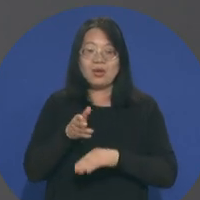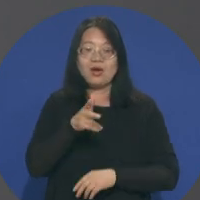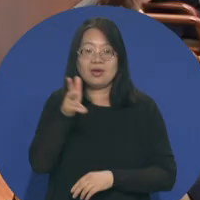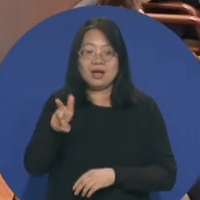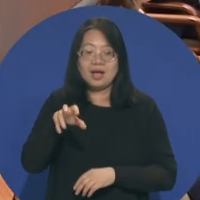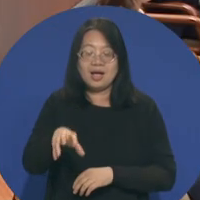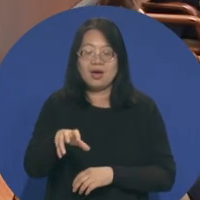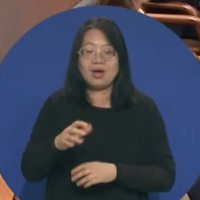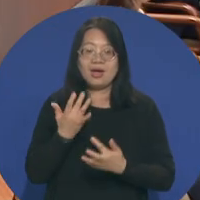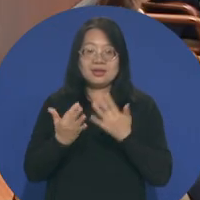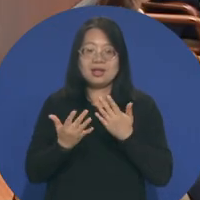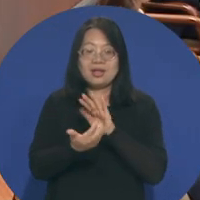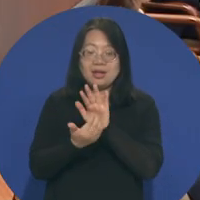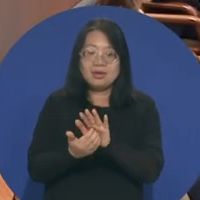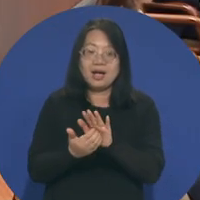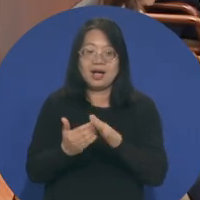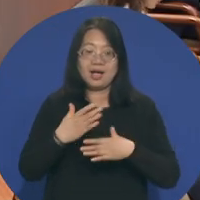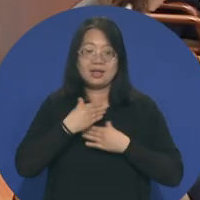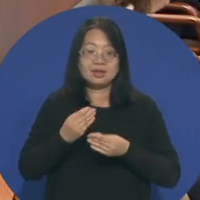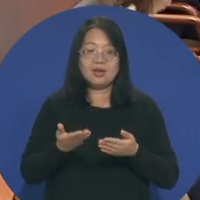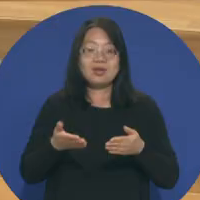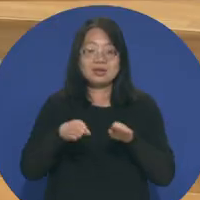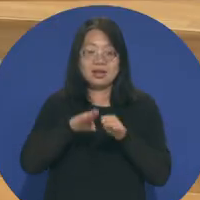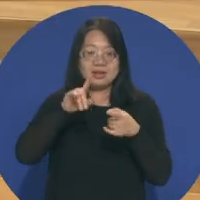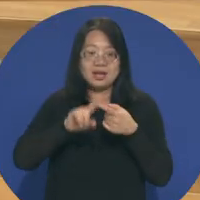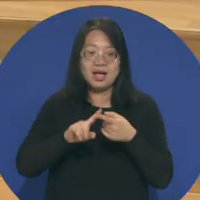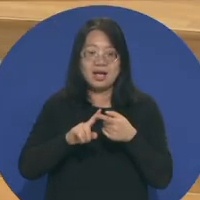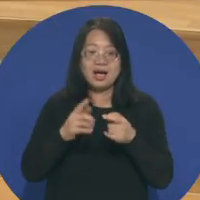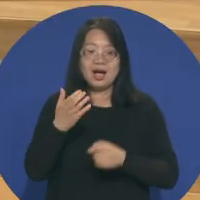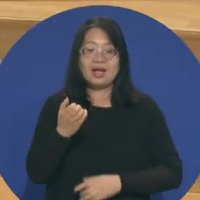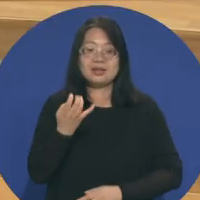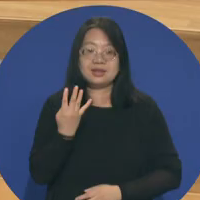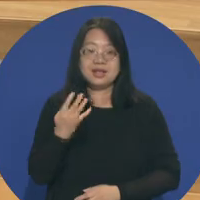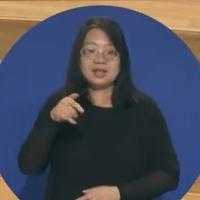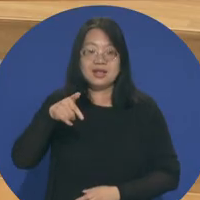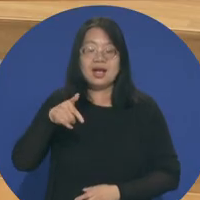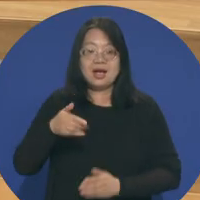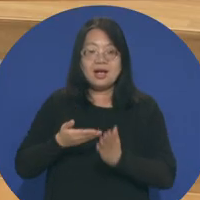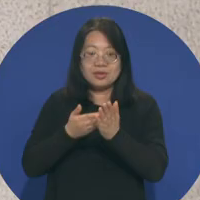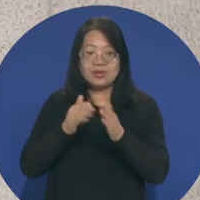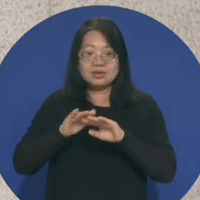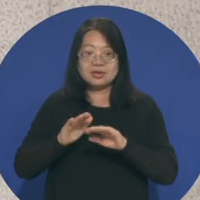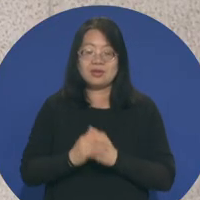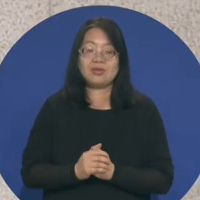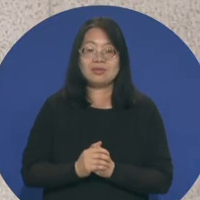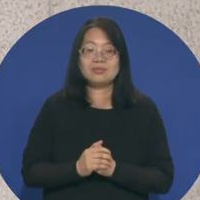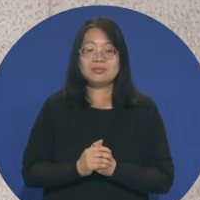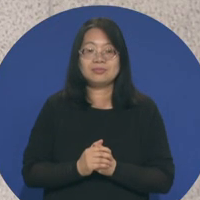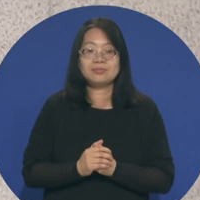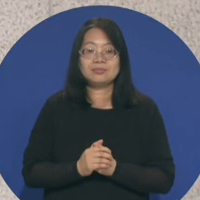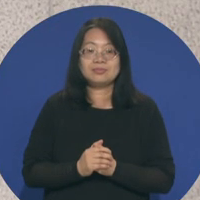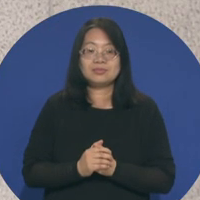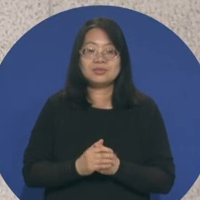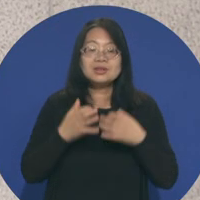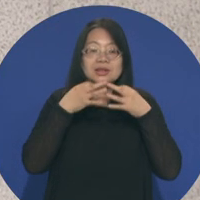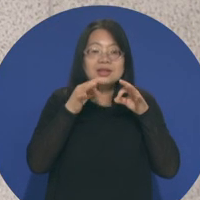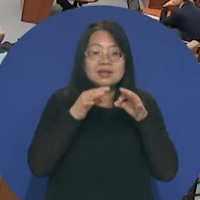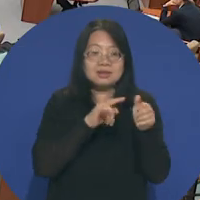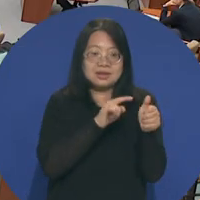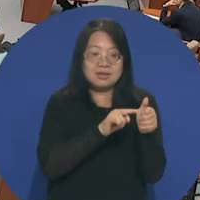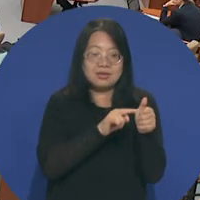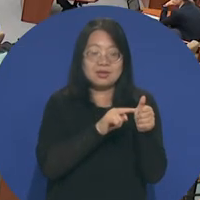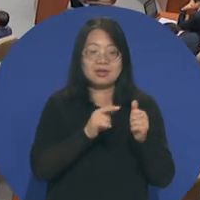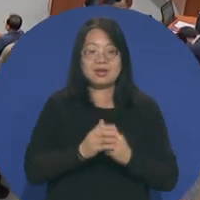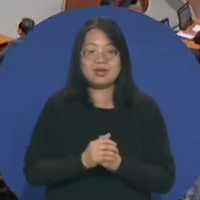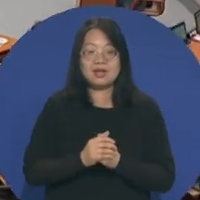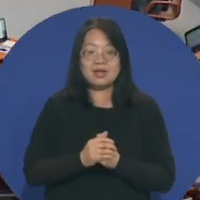화재 예방 및 안전시설 지원에 관한 조리한 등 네개 안건을 처리할 예정입니다 제 23차 본회에서는 김동현 경도 지사를